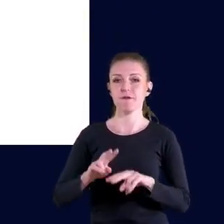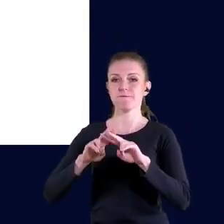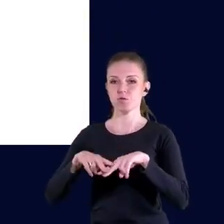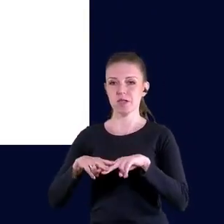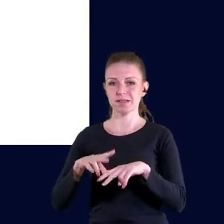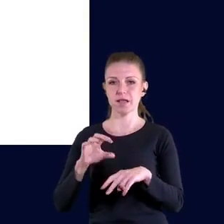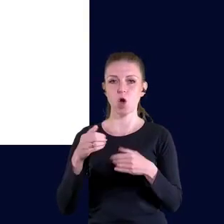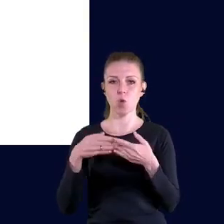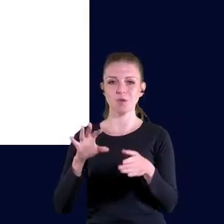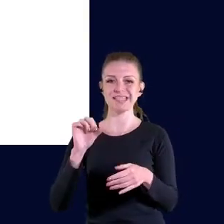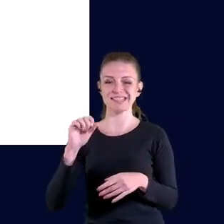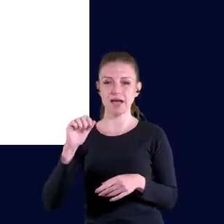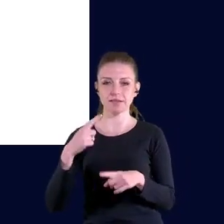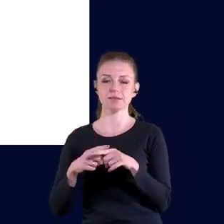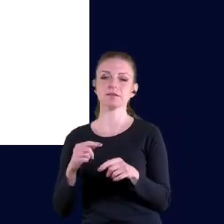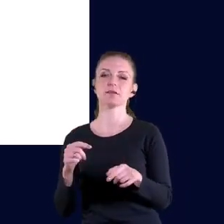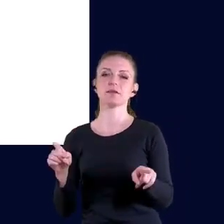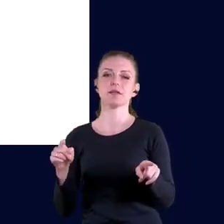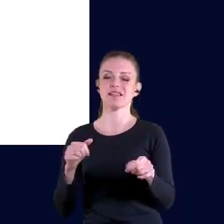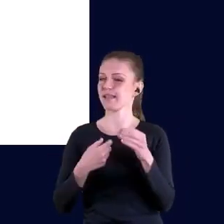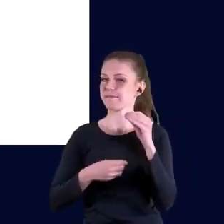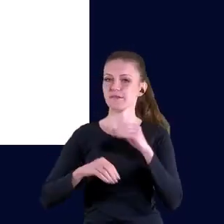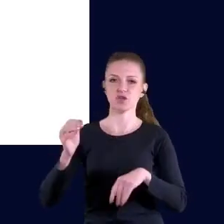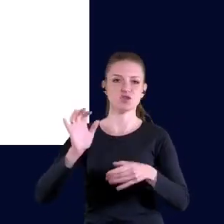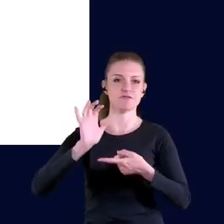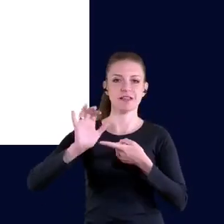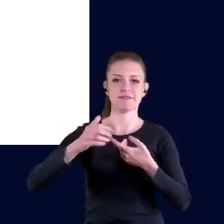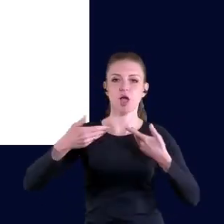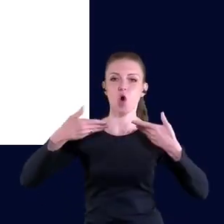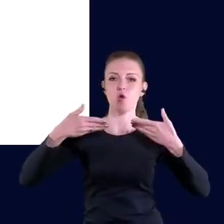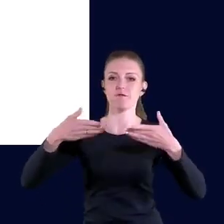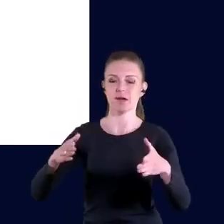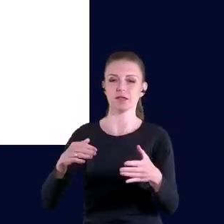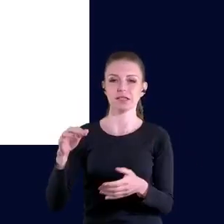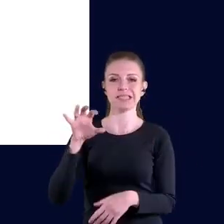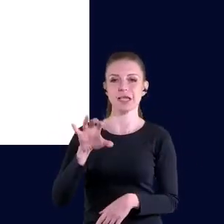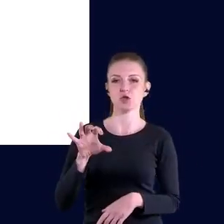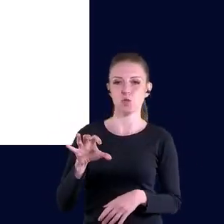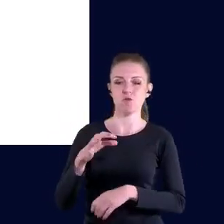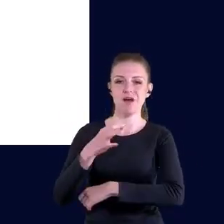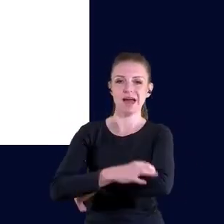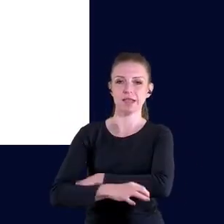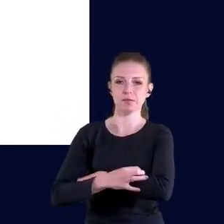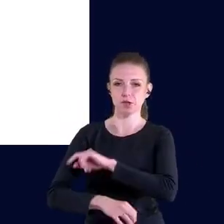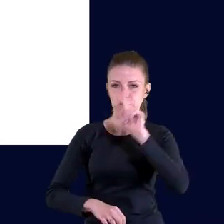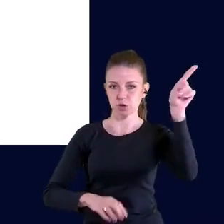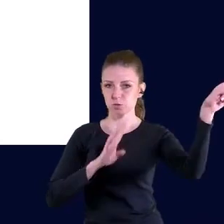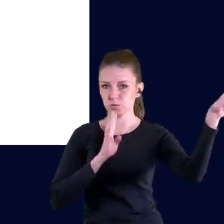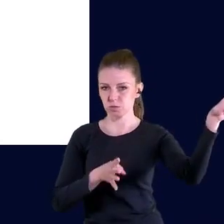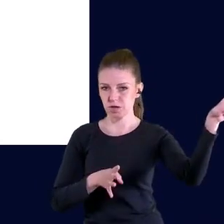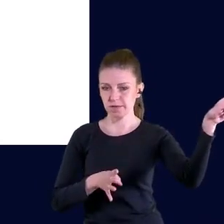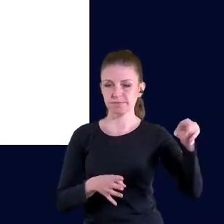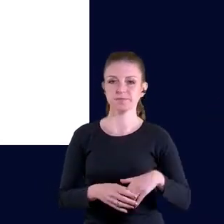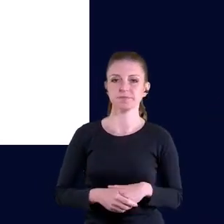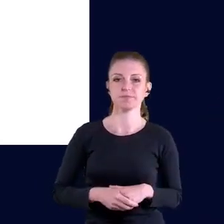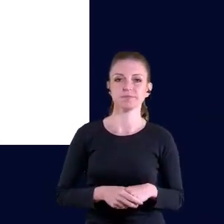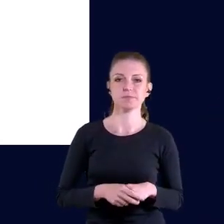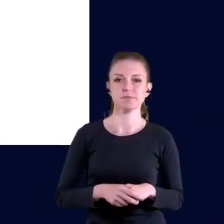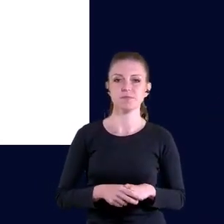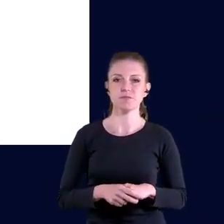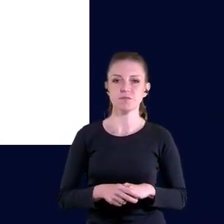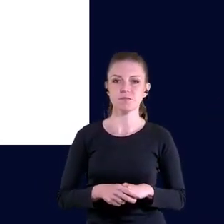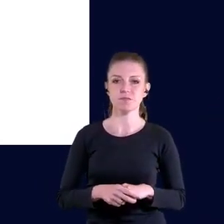opens tags jest największym wydawcą otwartych zasobów edukacyjnych akademickich w Stanach Zjednoczonych i